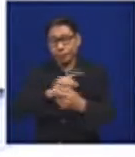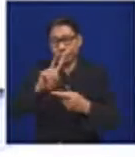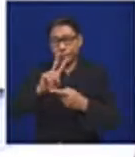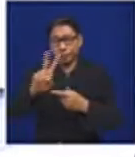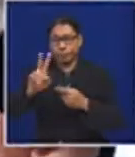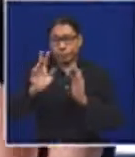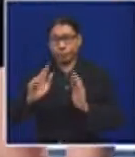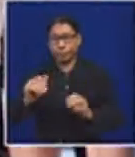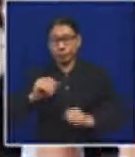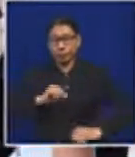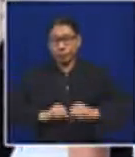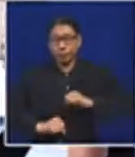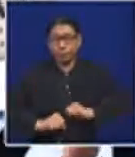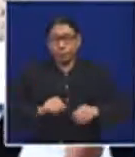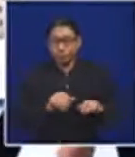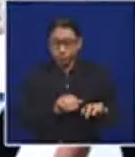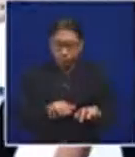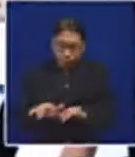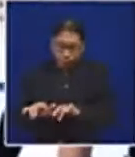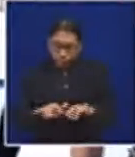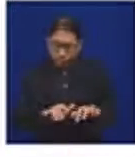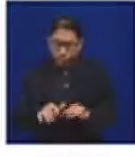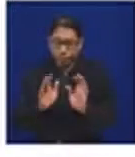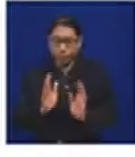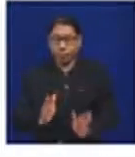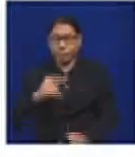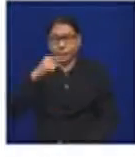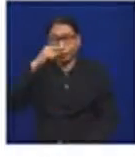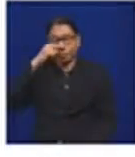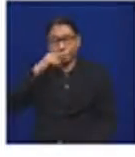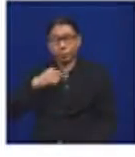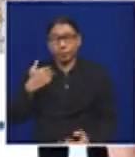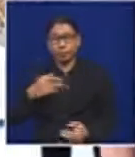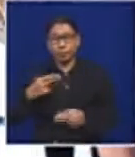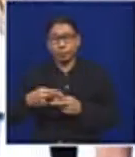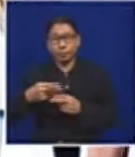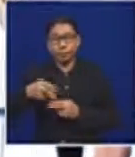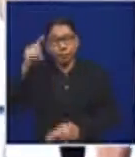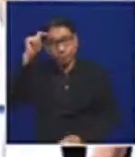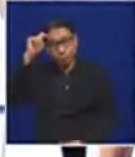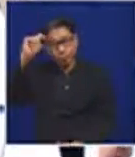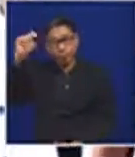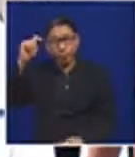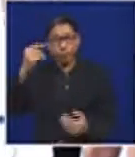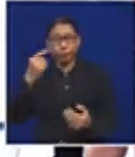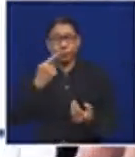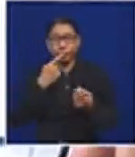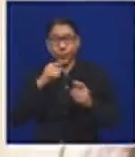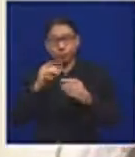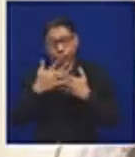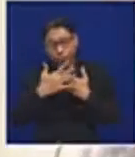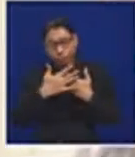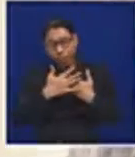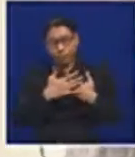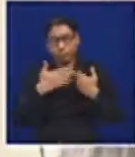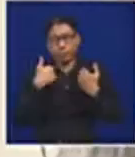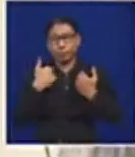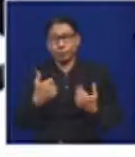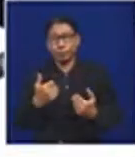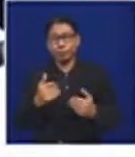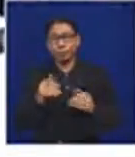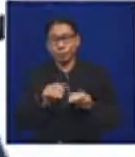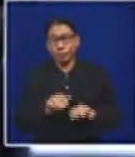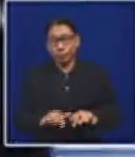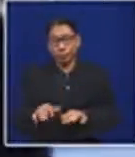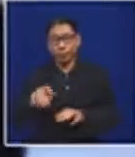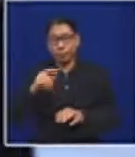หนุ่มนักร้องนักเปียโนคนดังอีกหนึ่งคนของเมืองไทยอย่างหนุ่มโตศักดิ์สิทธิ์กับเพลงบอกรักในจังหวัดสนุกๆซึ่งก็ได้โปรดิวเซอร์มือหนึ่งทั้งช